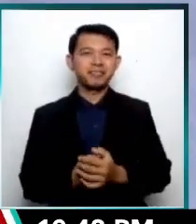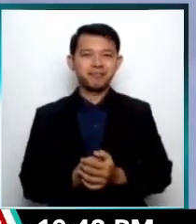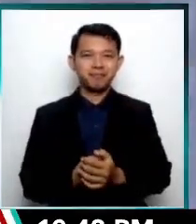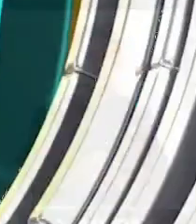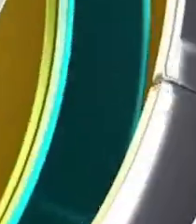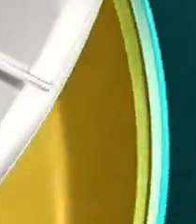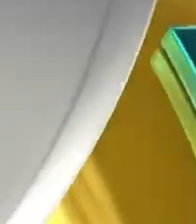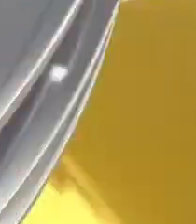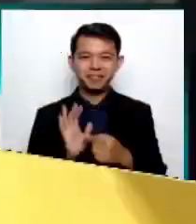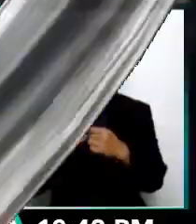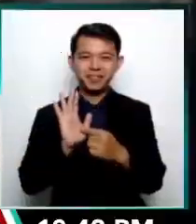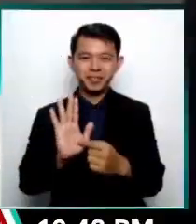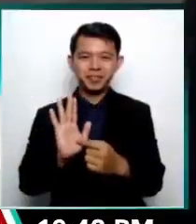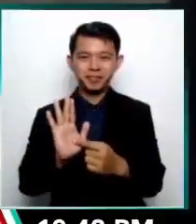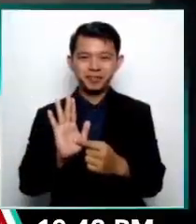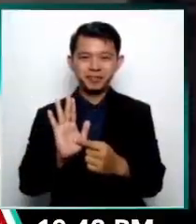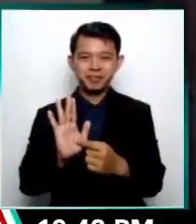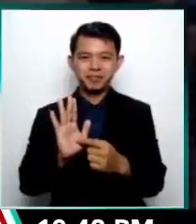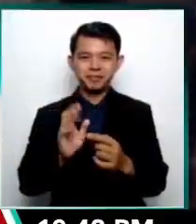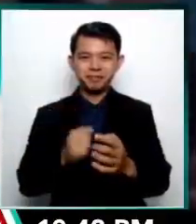Oida.